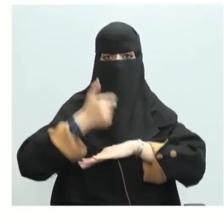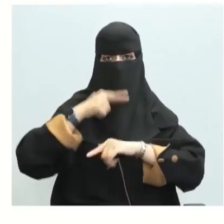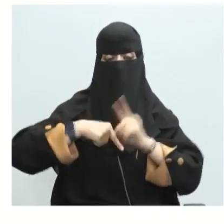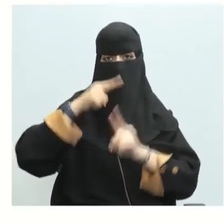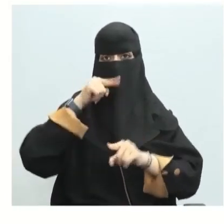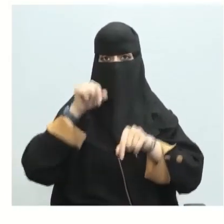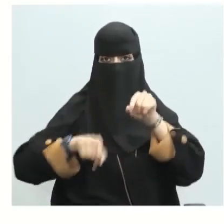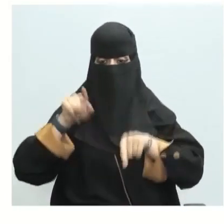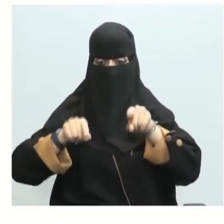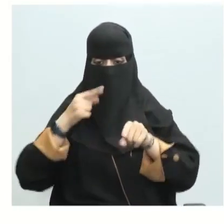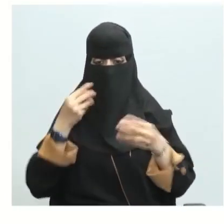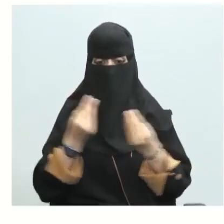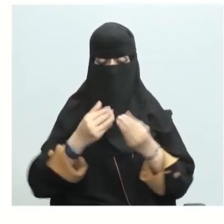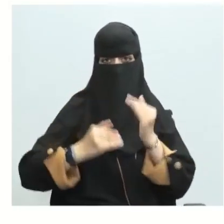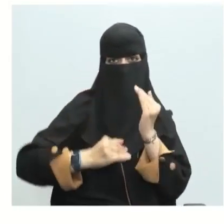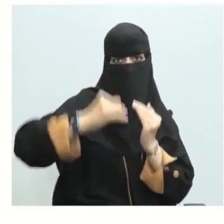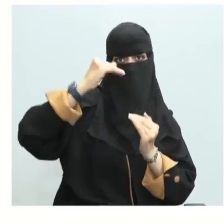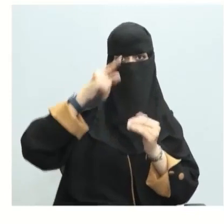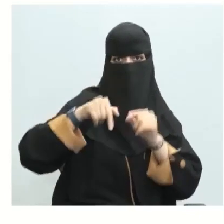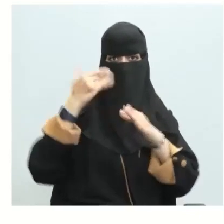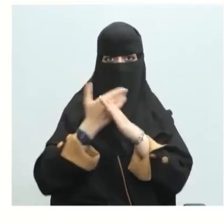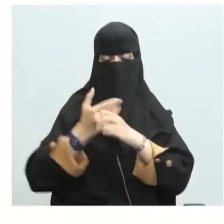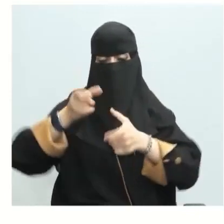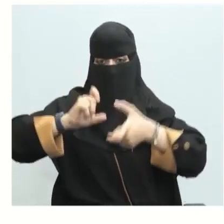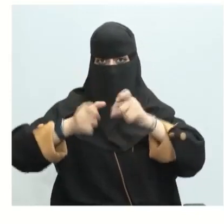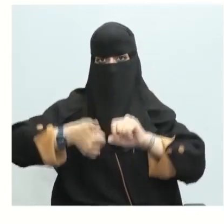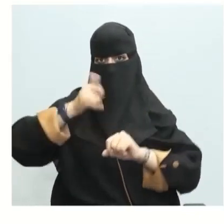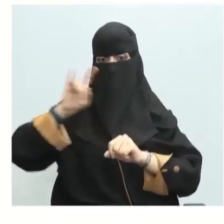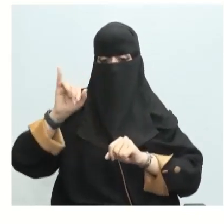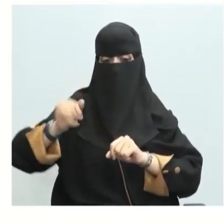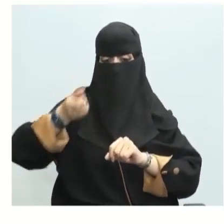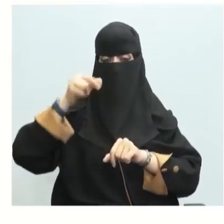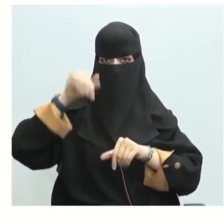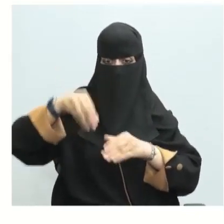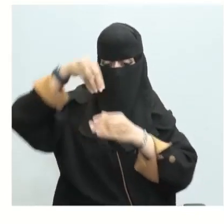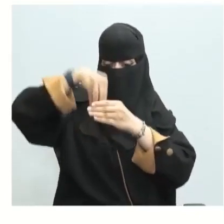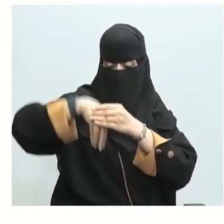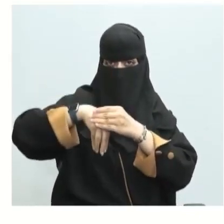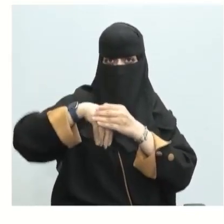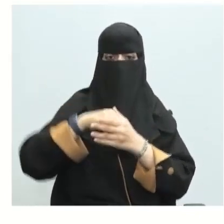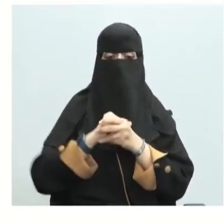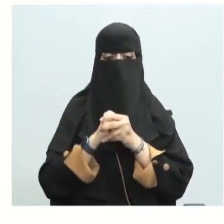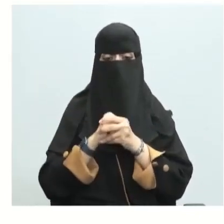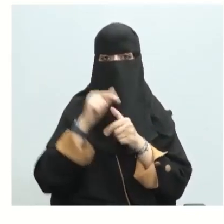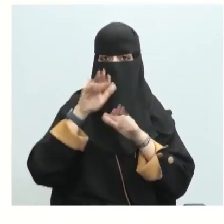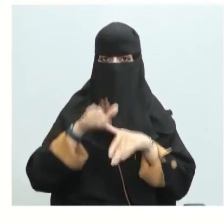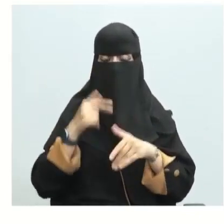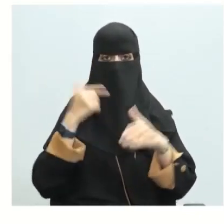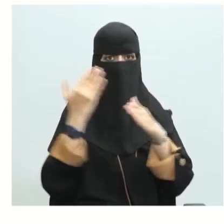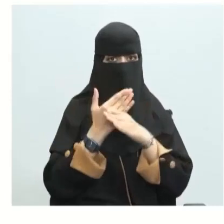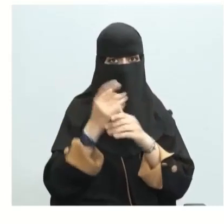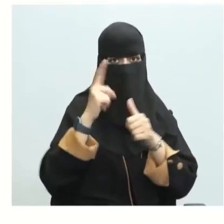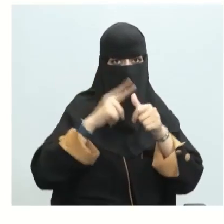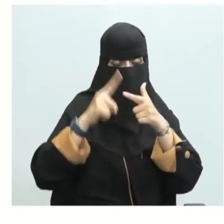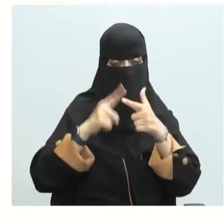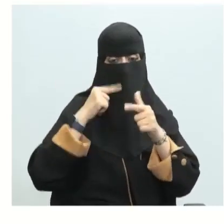ارتفاع الضغط و ارتفاع الحراره هو سبب تكون الالماس في باطن الارض اذا هم العاملان لتكوين